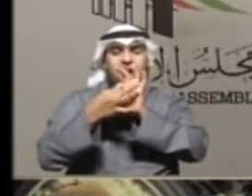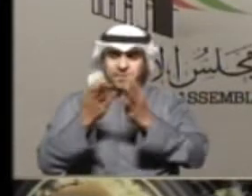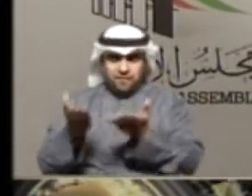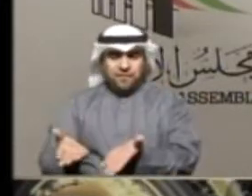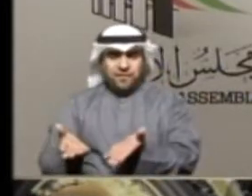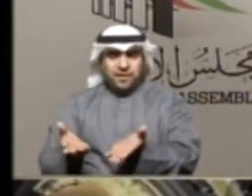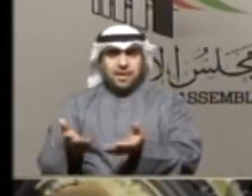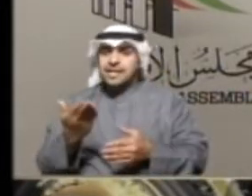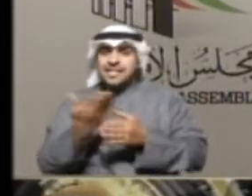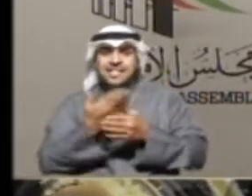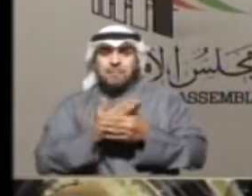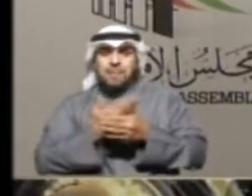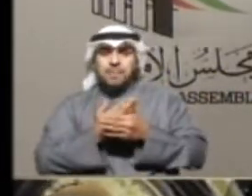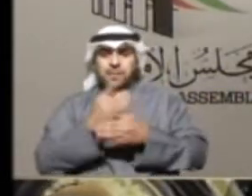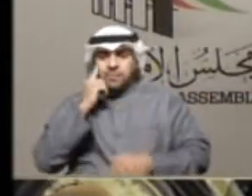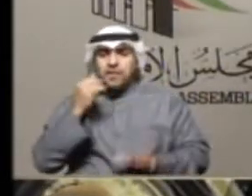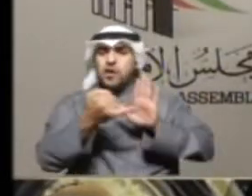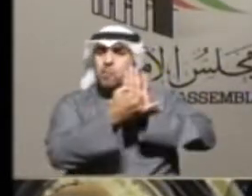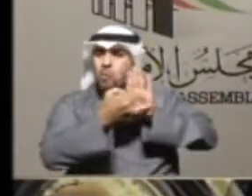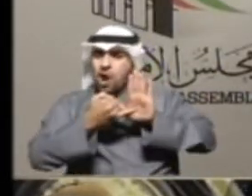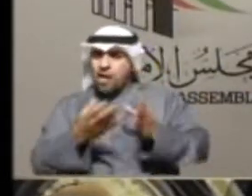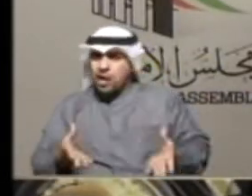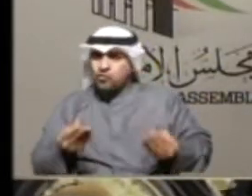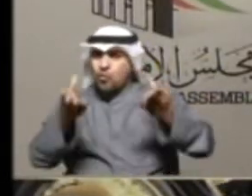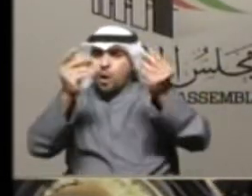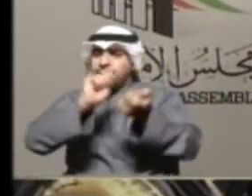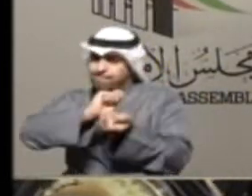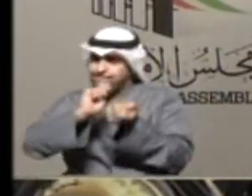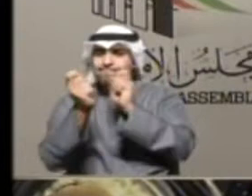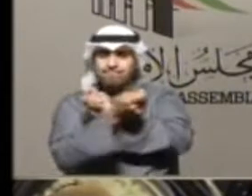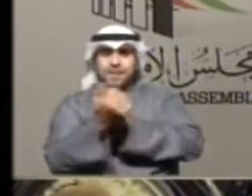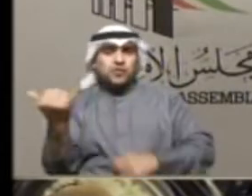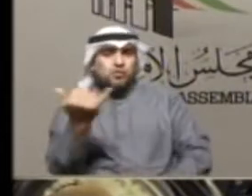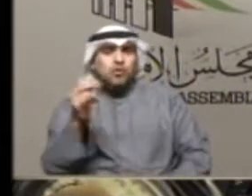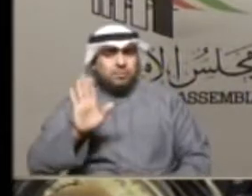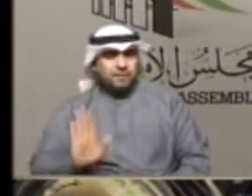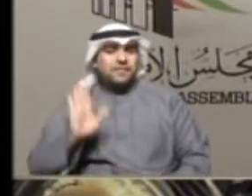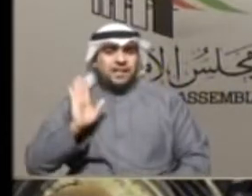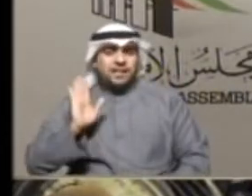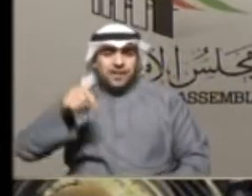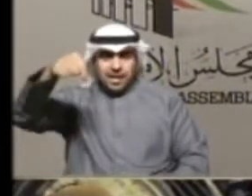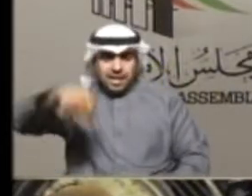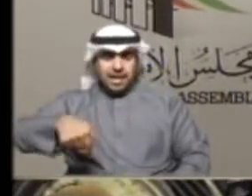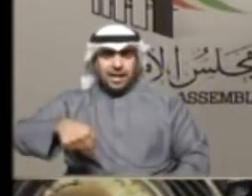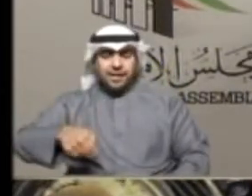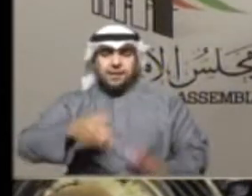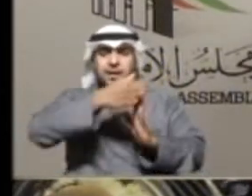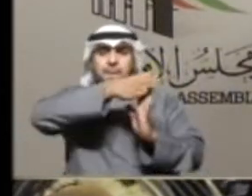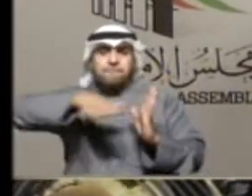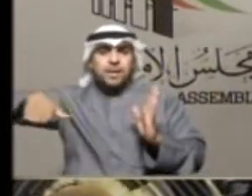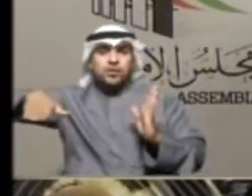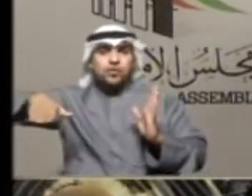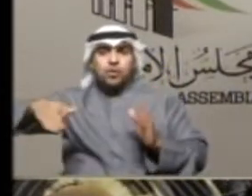يعني تغيير كثير من هذه الملاحظات، وكذلك مساهمة كمجلس في التشريعات وفي دعم